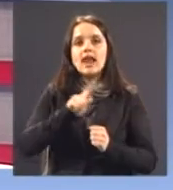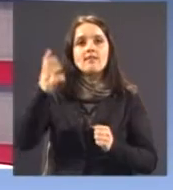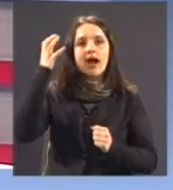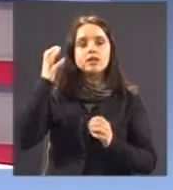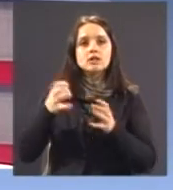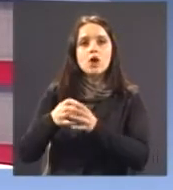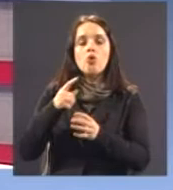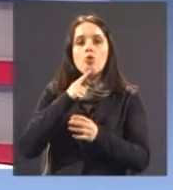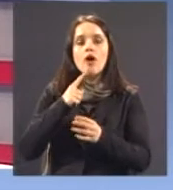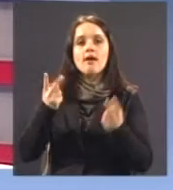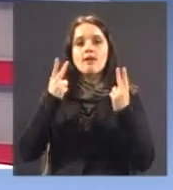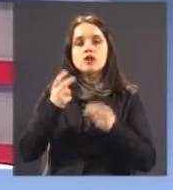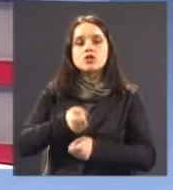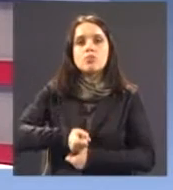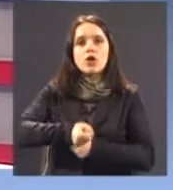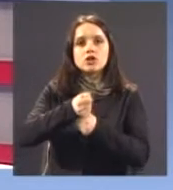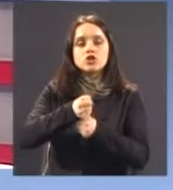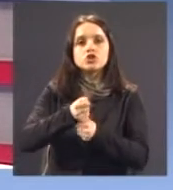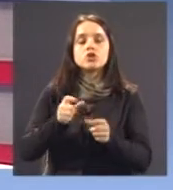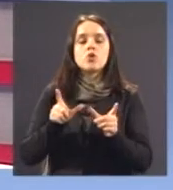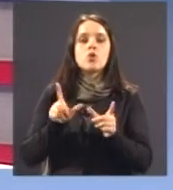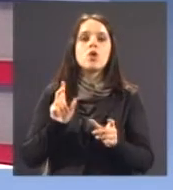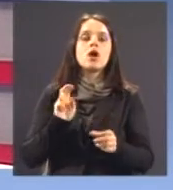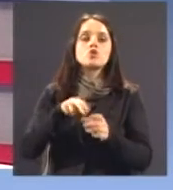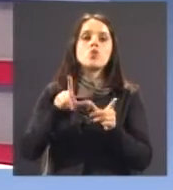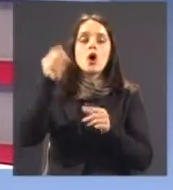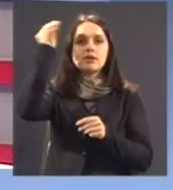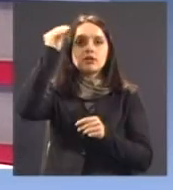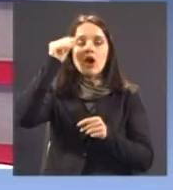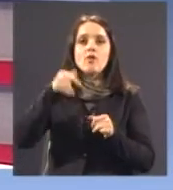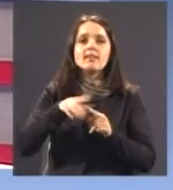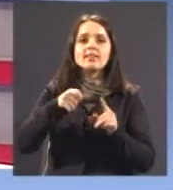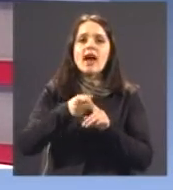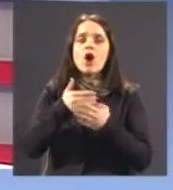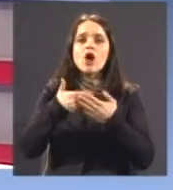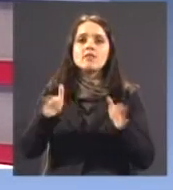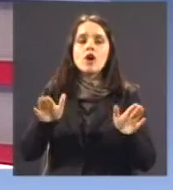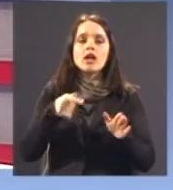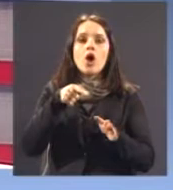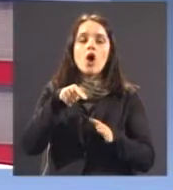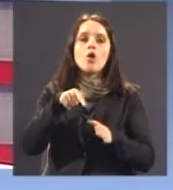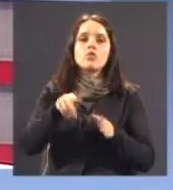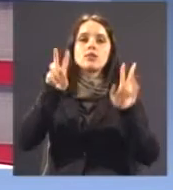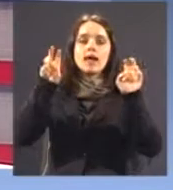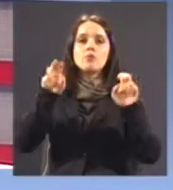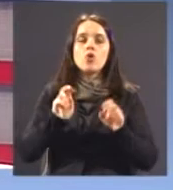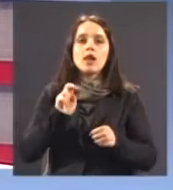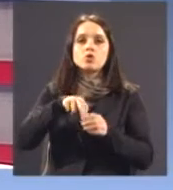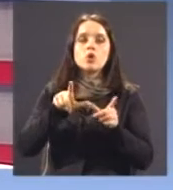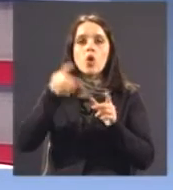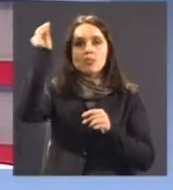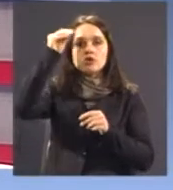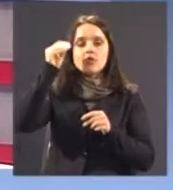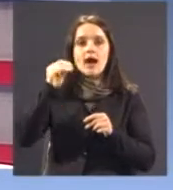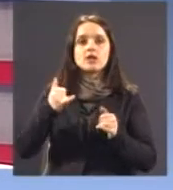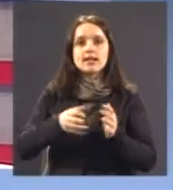podršku inkluziji u obrazovanju. Ovim smo tek otvorili temu obrazovanja djece s teškoćama koju danas nastavljamo u razgovoru sa